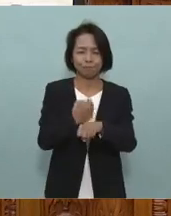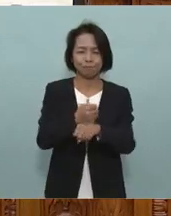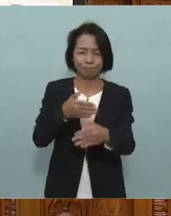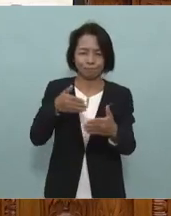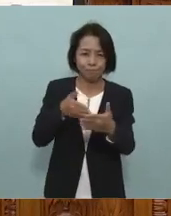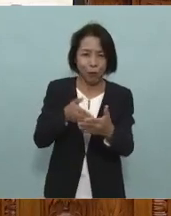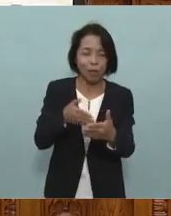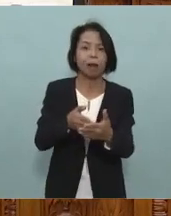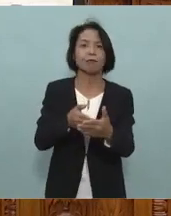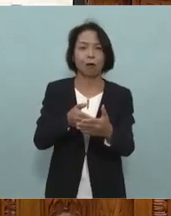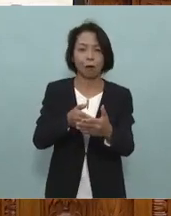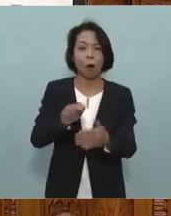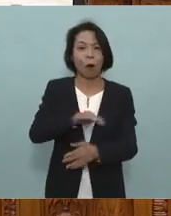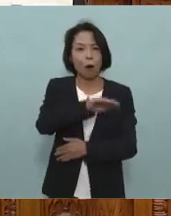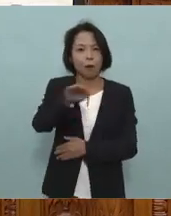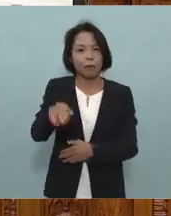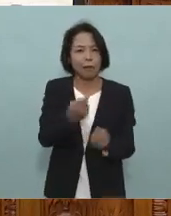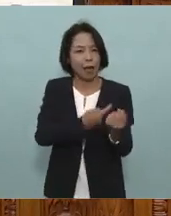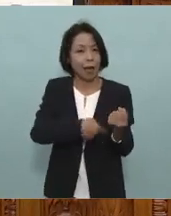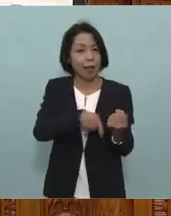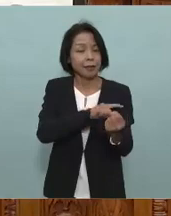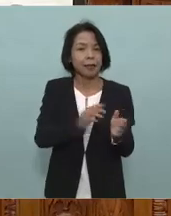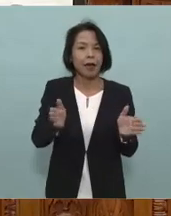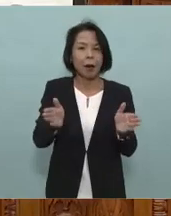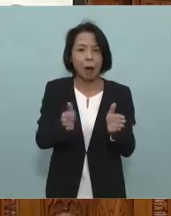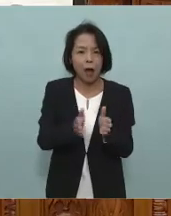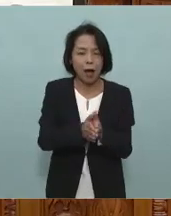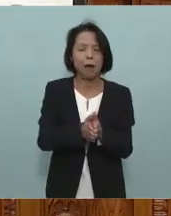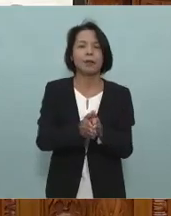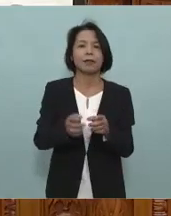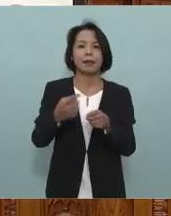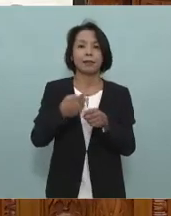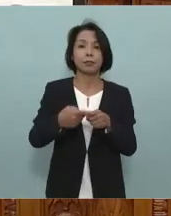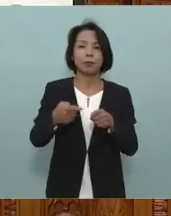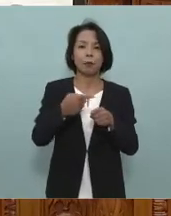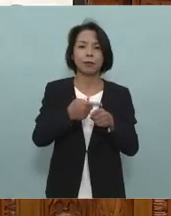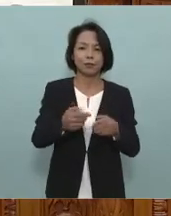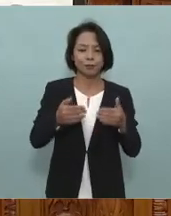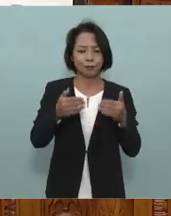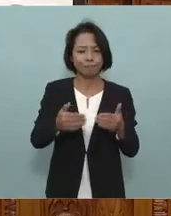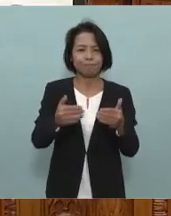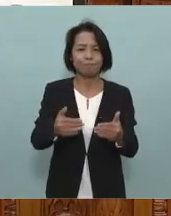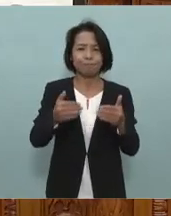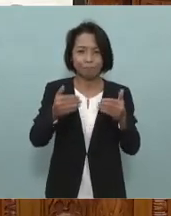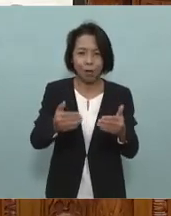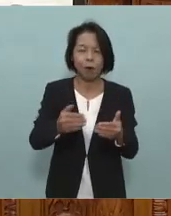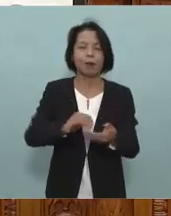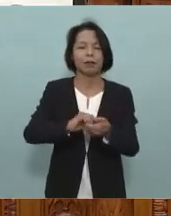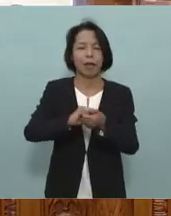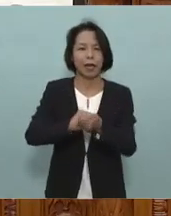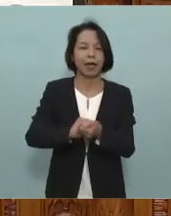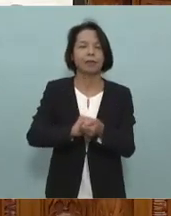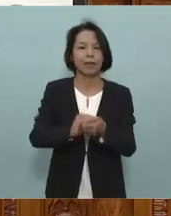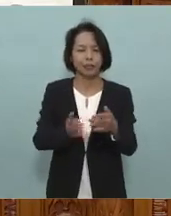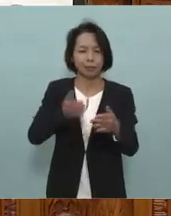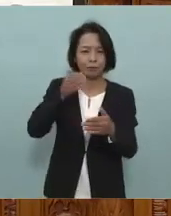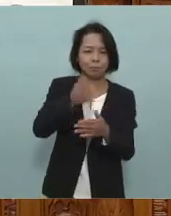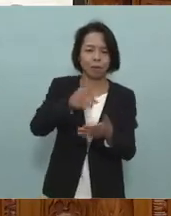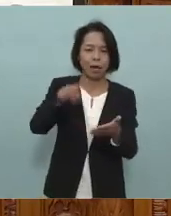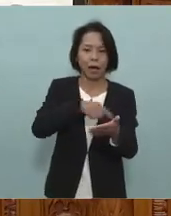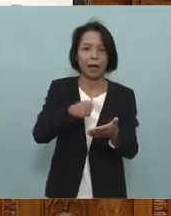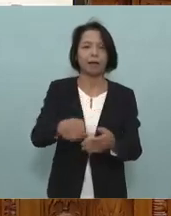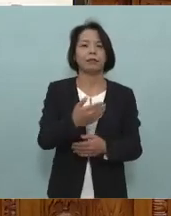もう皆が力を合わせ一歩一歩前に進むことで必ず乗り越えることが